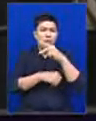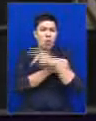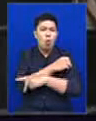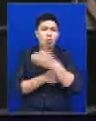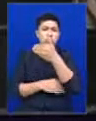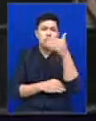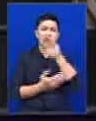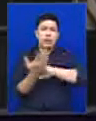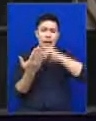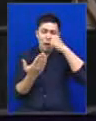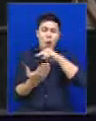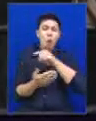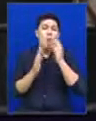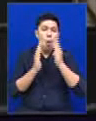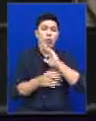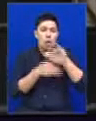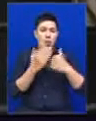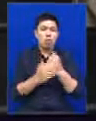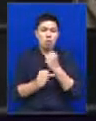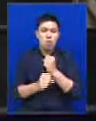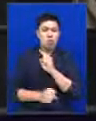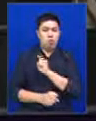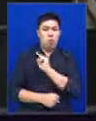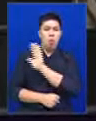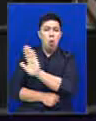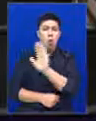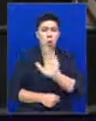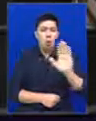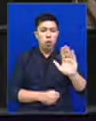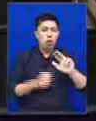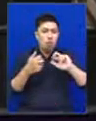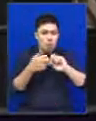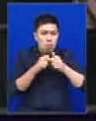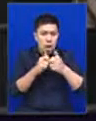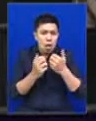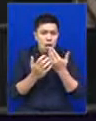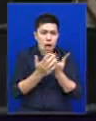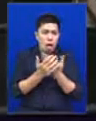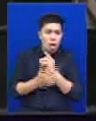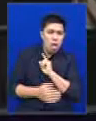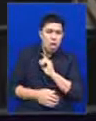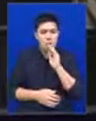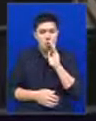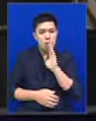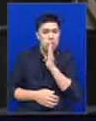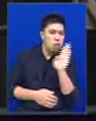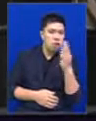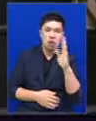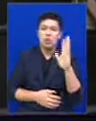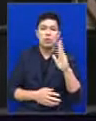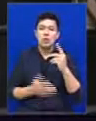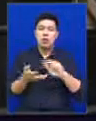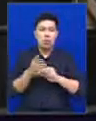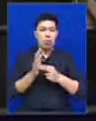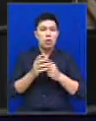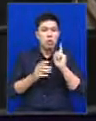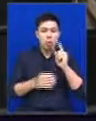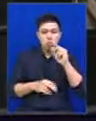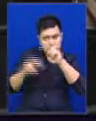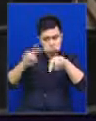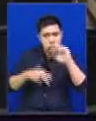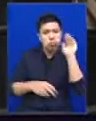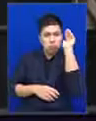ทุกคนนั้นทำหน้าที่ของตัวเองนะครับไม่ได้มีการนอกหน้าที่อะไรแล้วก็ควรเชื่อถือในสิ่งที่ได้ตรวจสอบม